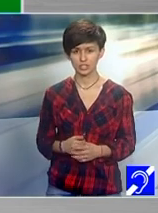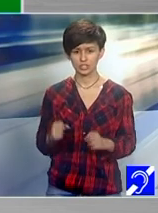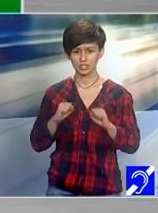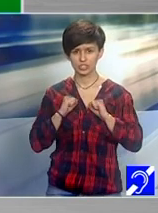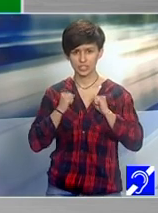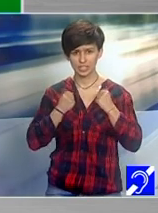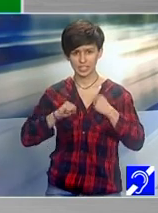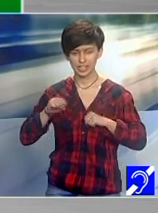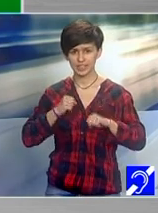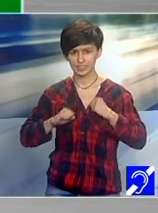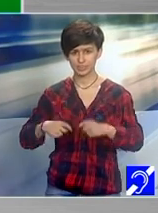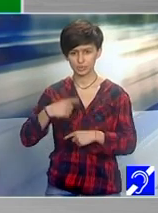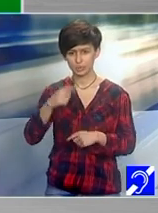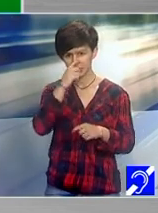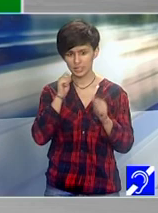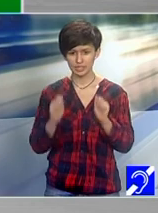președintelui.